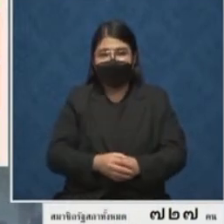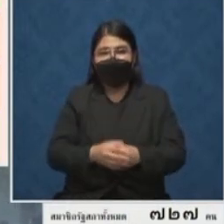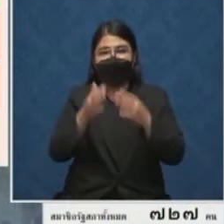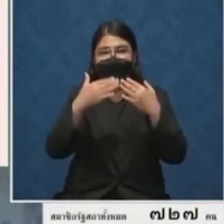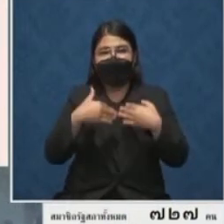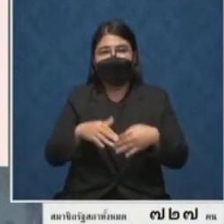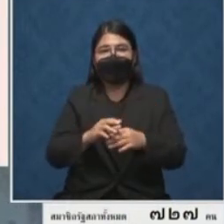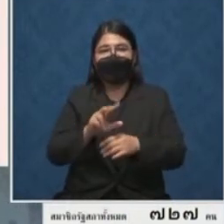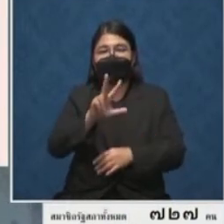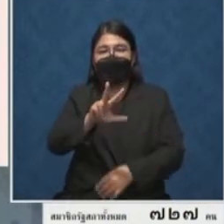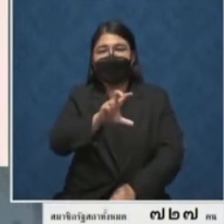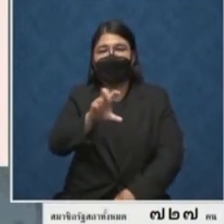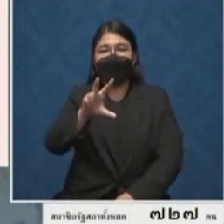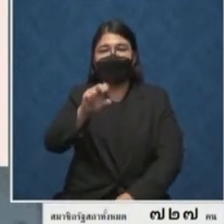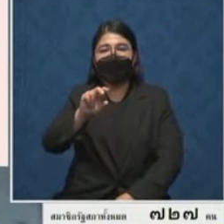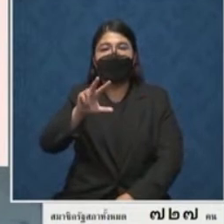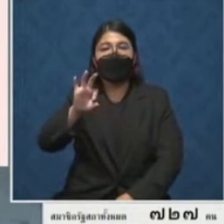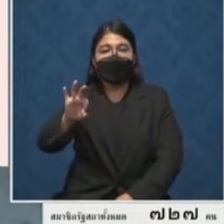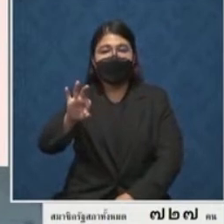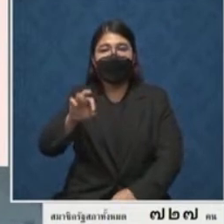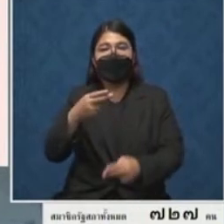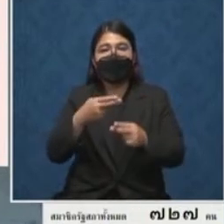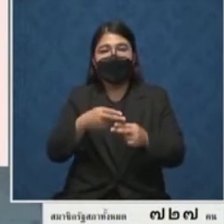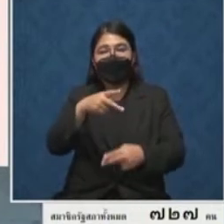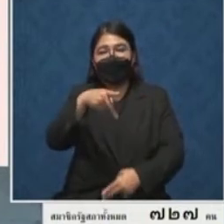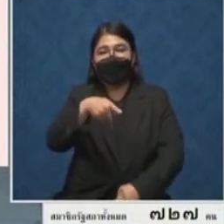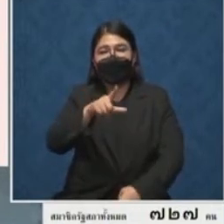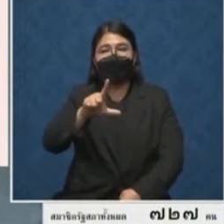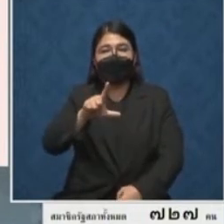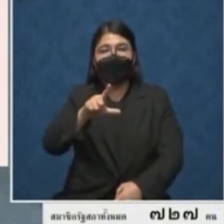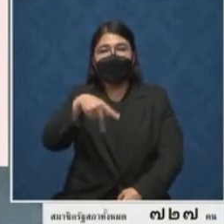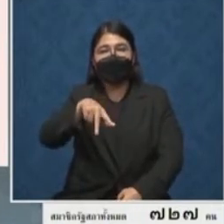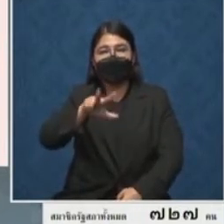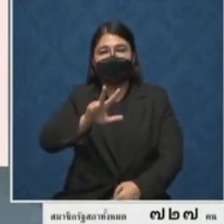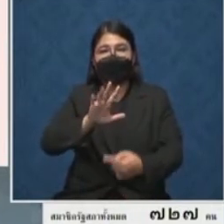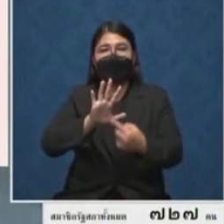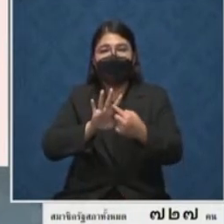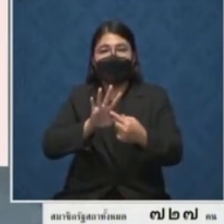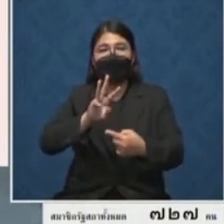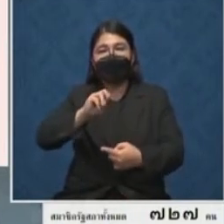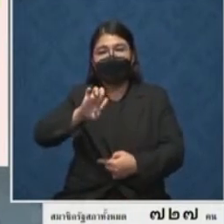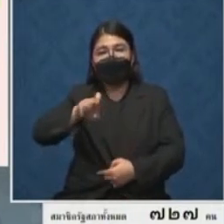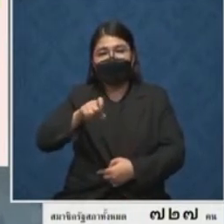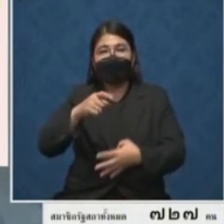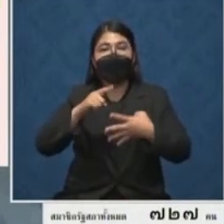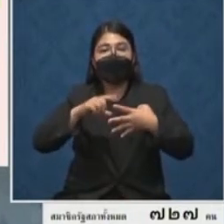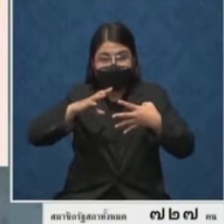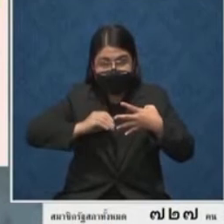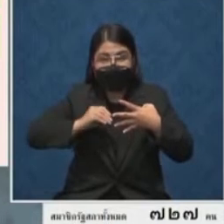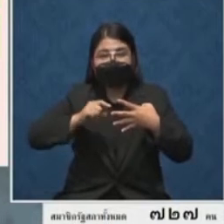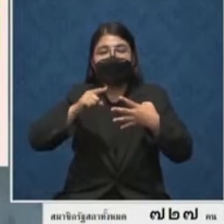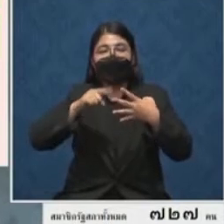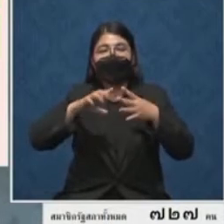339นายพลภูมิวิพัฒน์ภูมิประเทศ 1รับหลักการ2รับหลักการ3รับหลัก